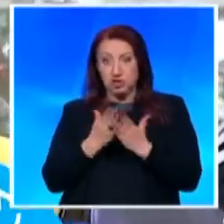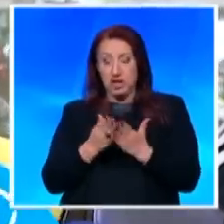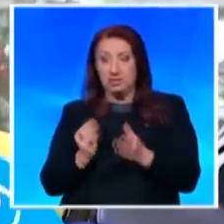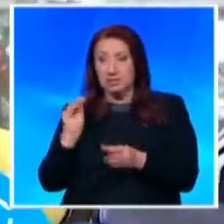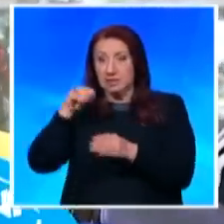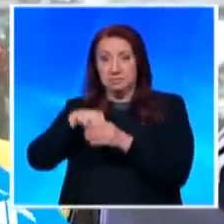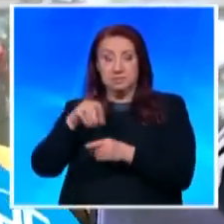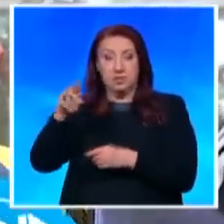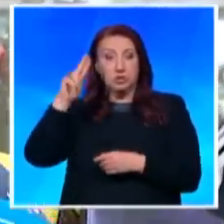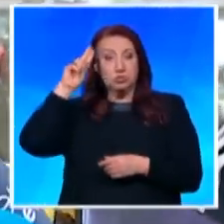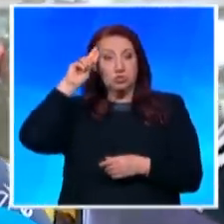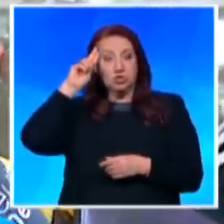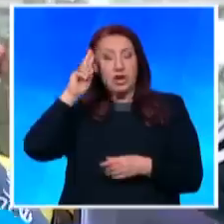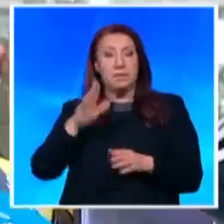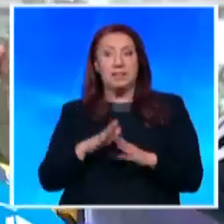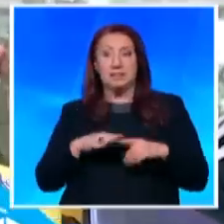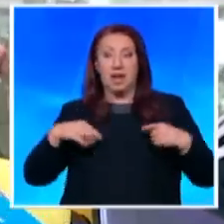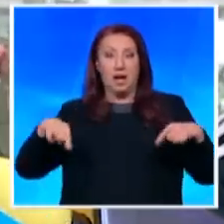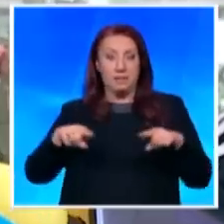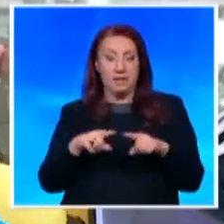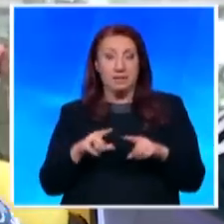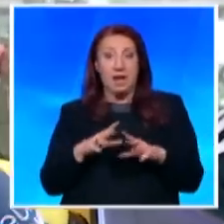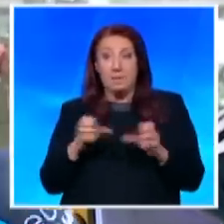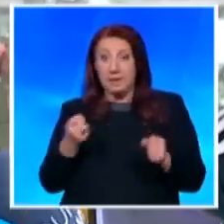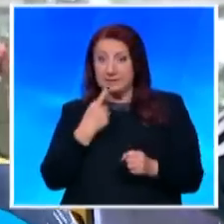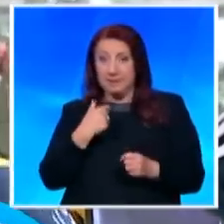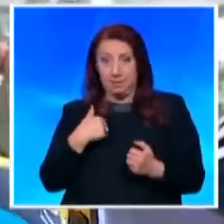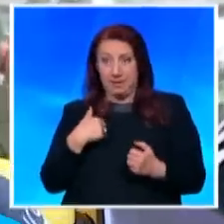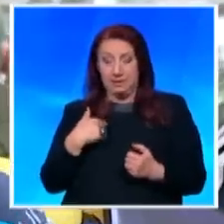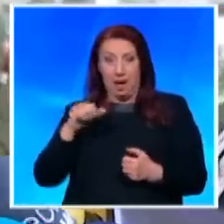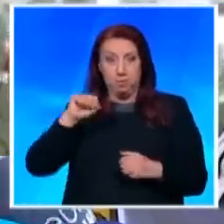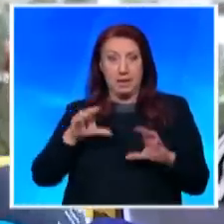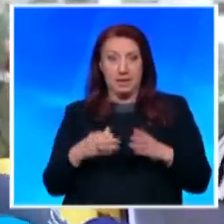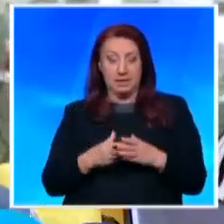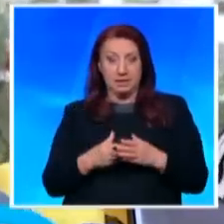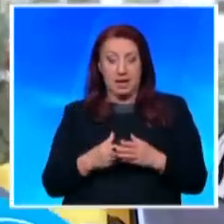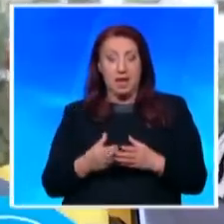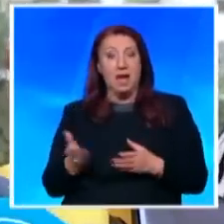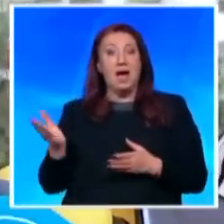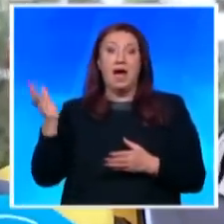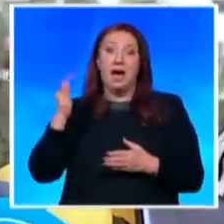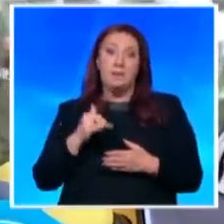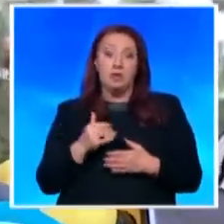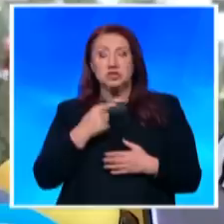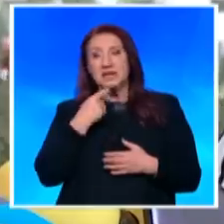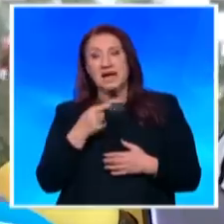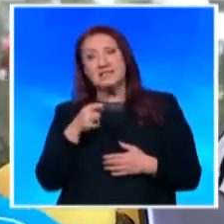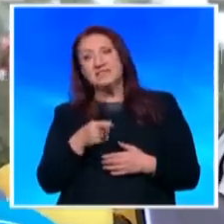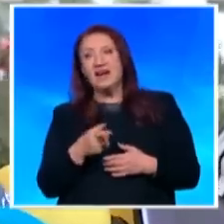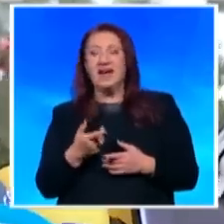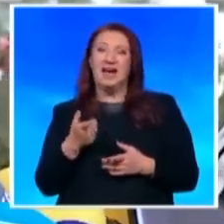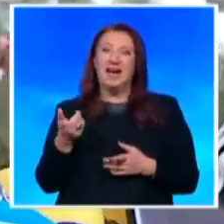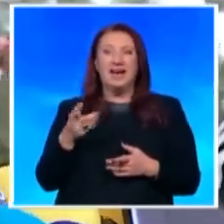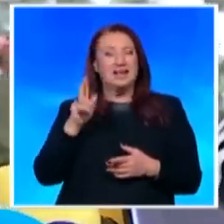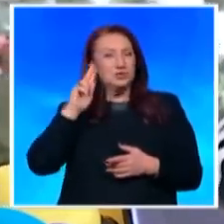да е уведомена, разбираме от медиите, а след това върху партията се хвърля отговорност за определени политики на такъв кабинет.